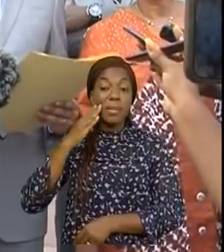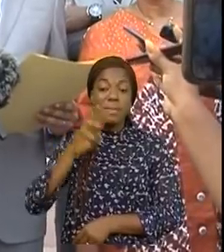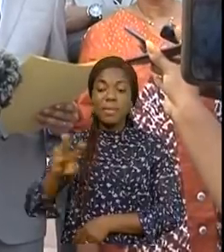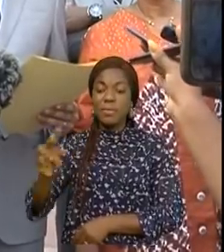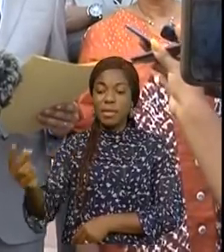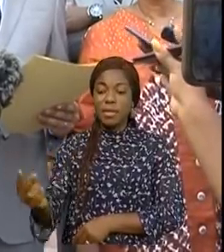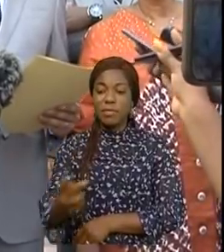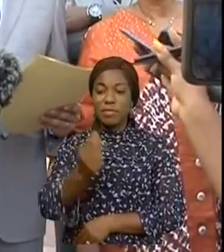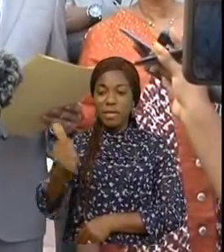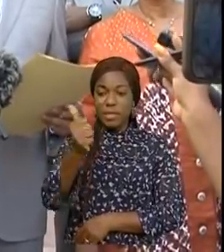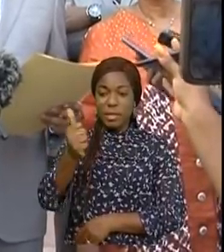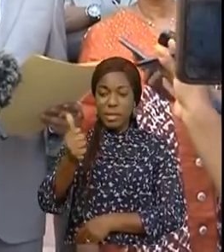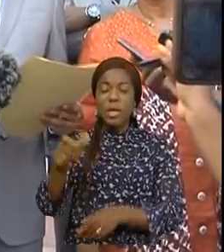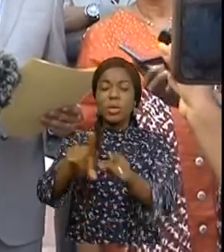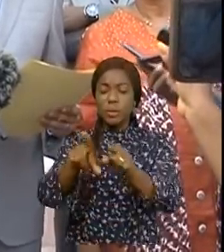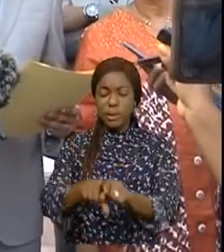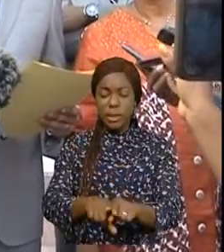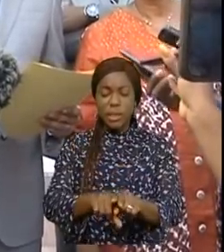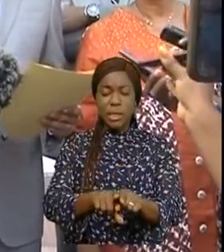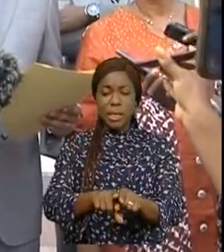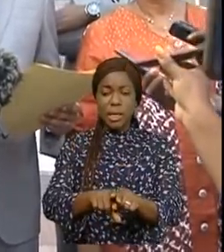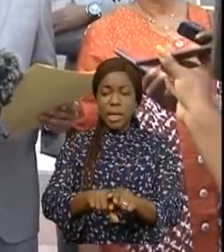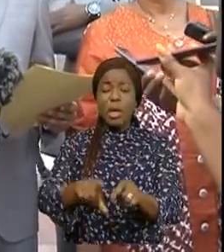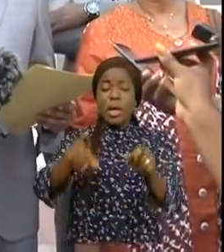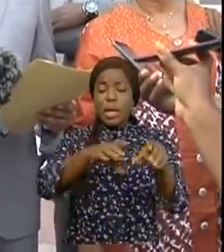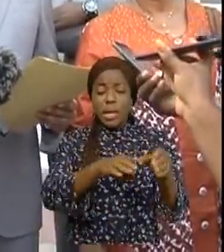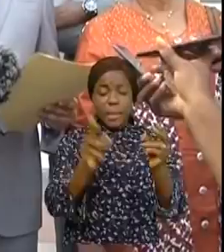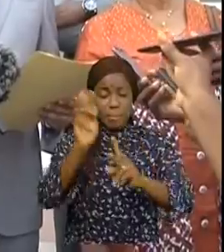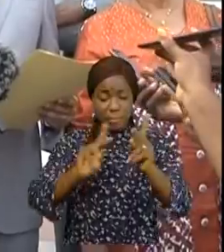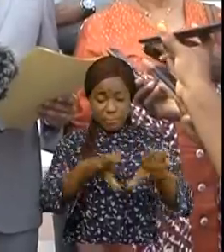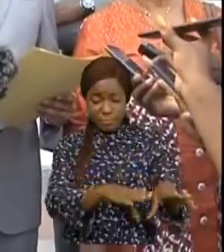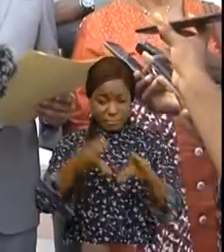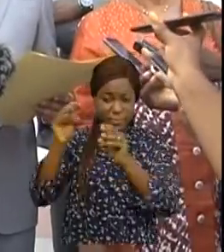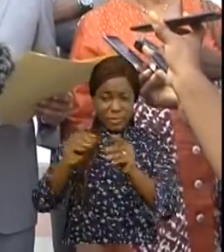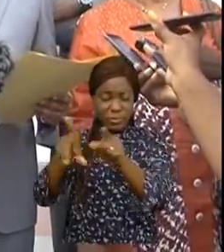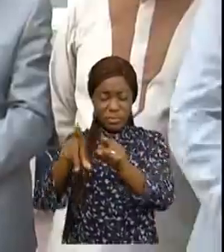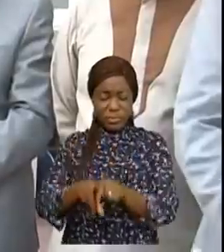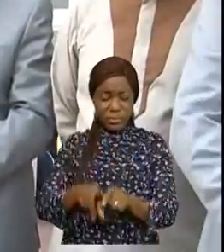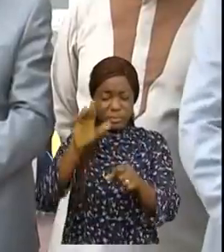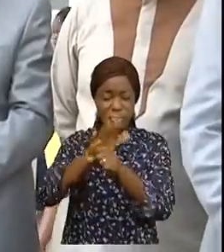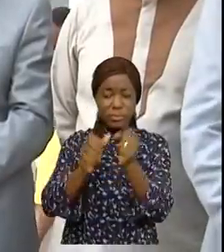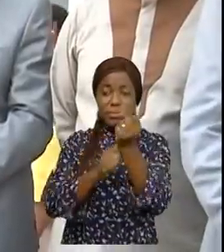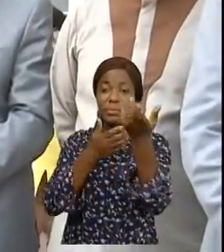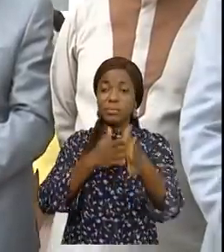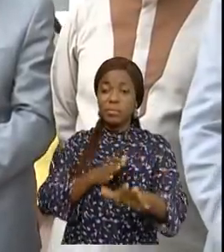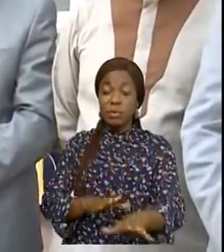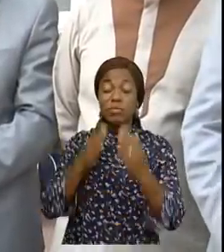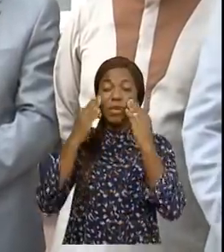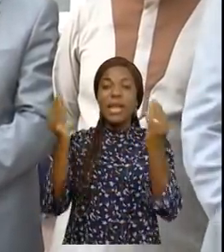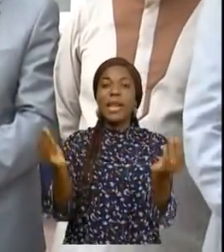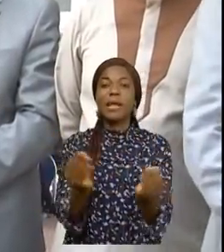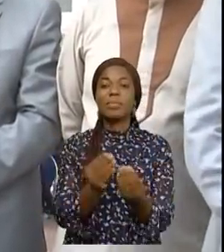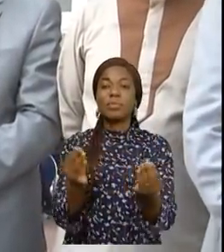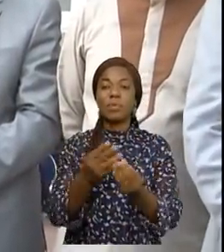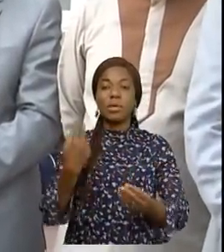des déplacements massifs des populations ainsi que d'énormes dégâts humains et matériels. En effet,